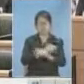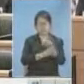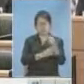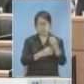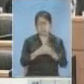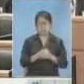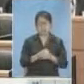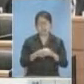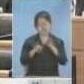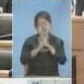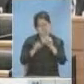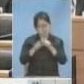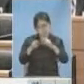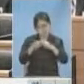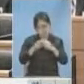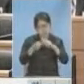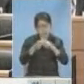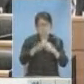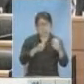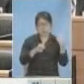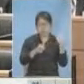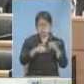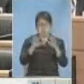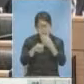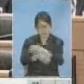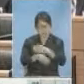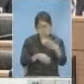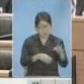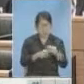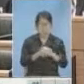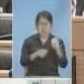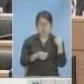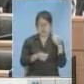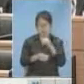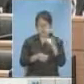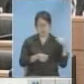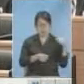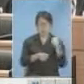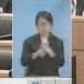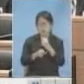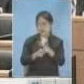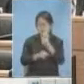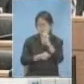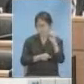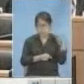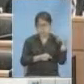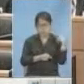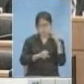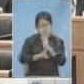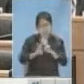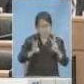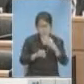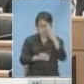ายแห่งครับท่านประธานแทบไม่ได้ทำด้วยซ้ำแต่สามารถเบิกเงินได้นะครับผมก็เจอมา